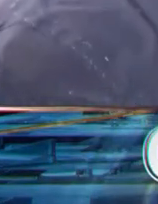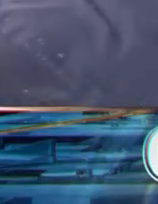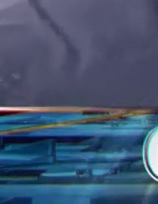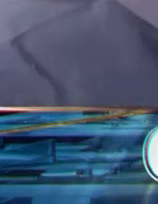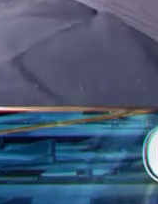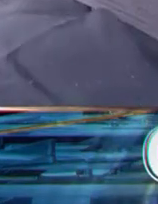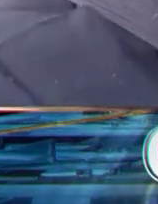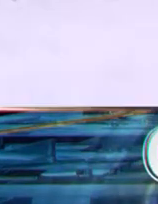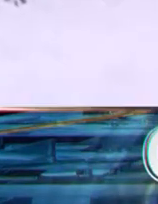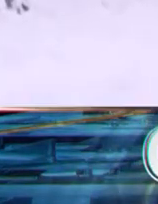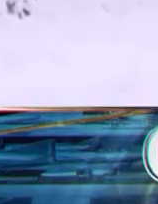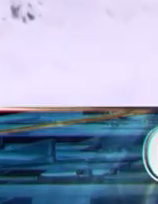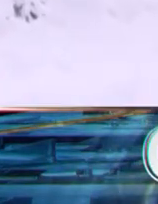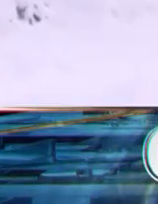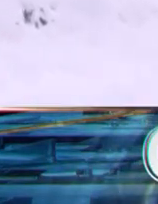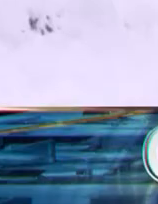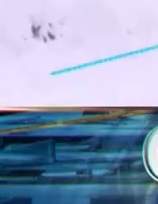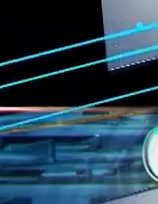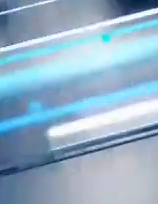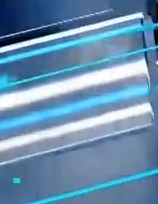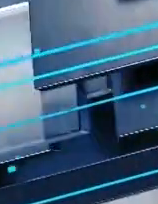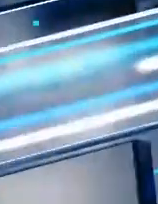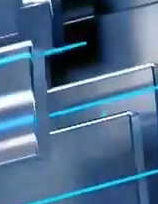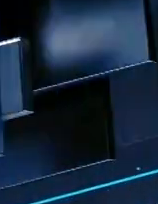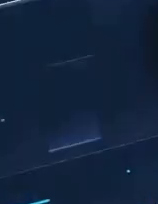вышли сотрудники природоохранной структуры.